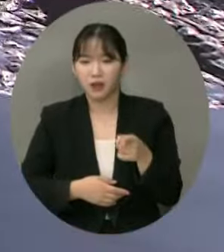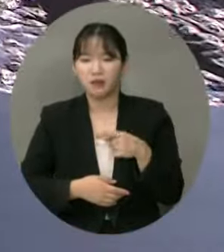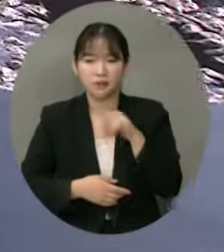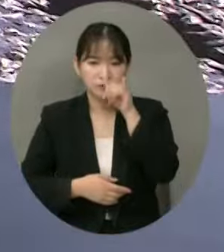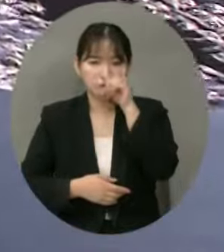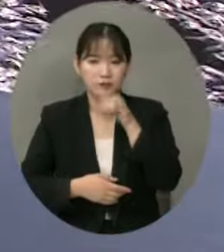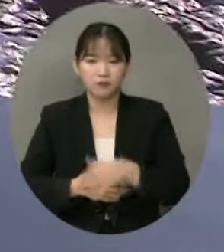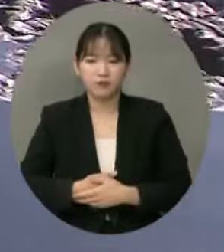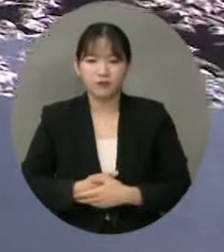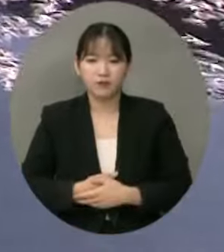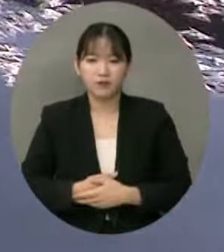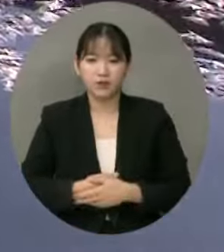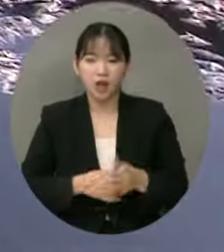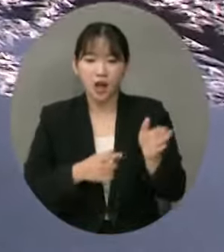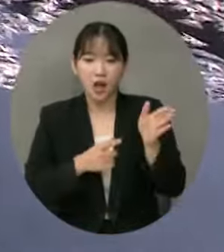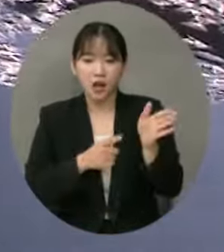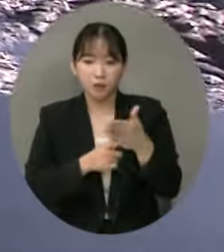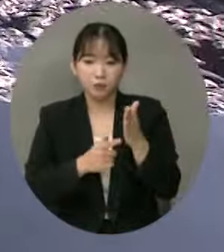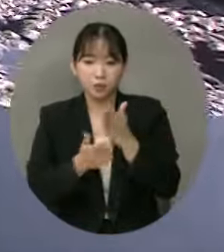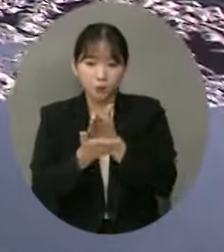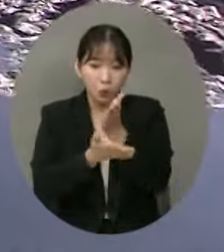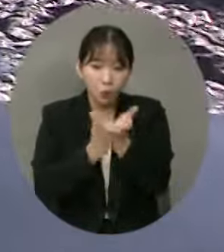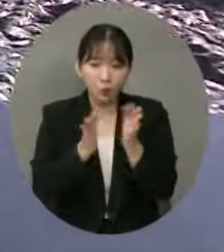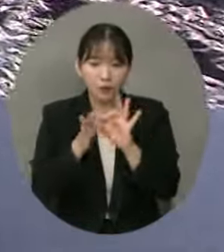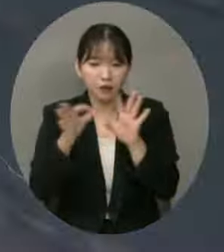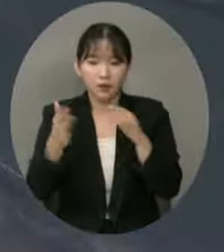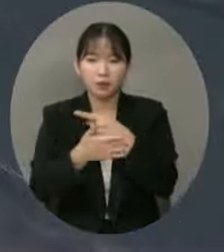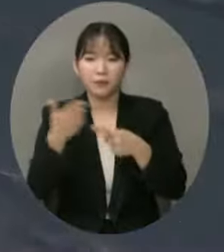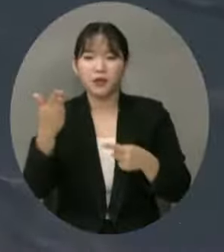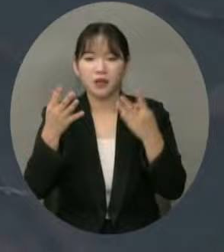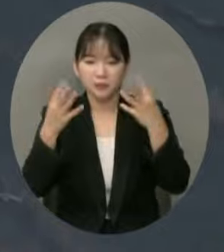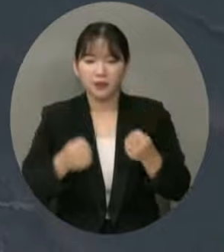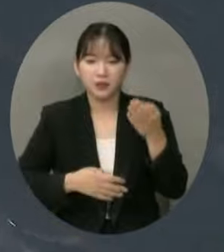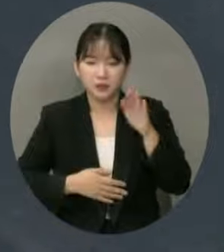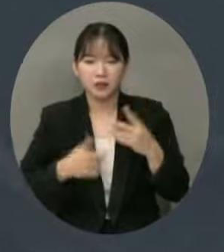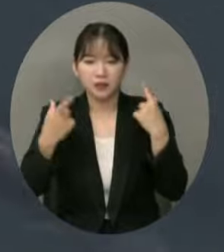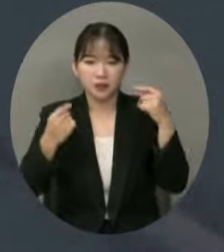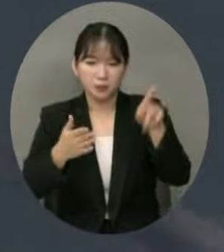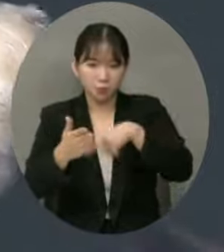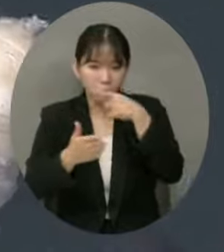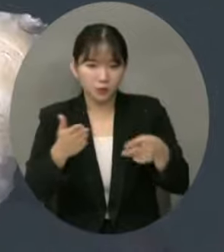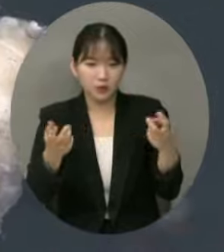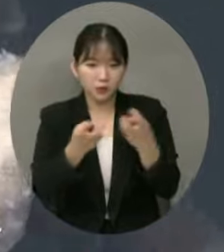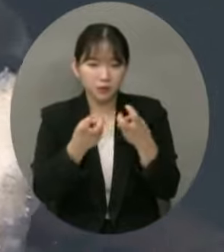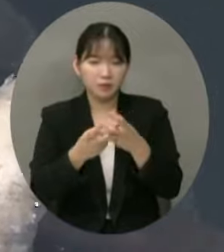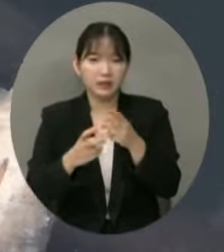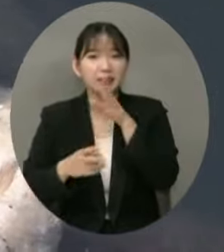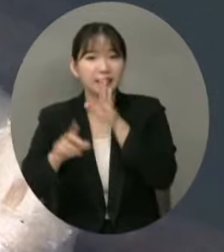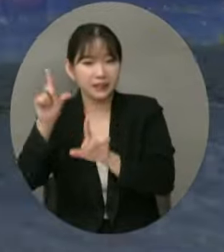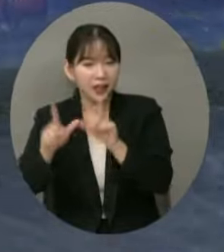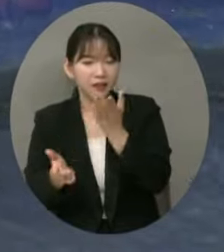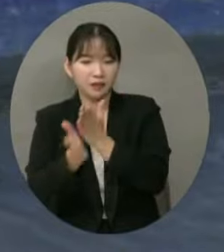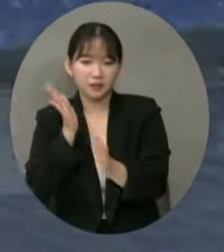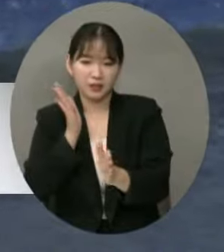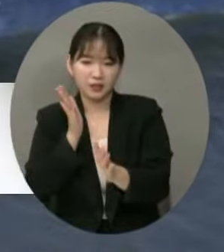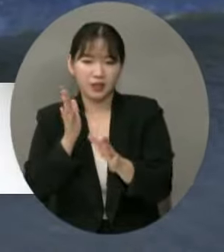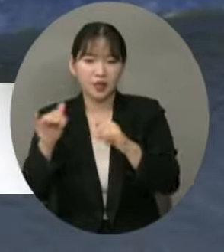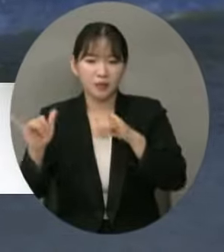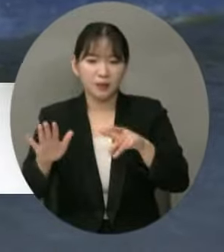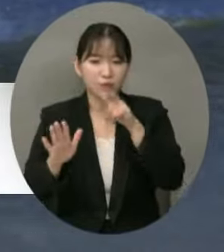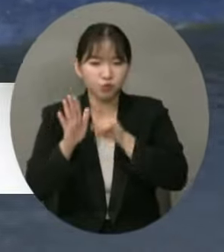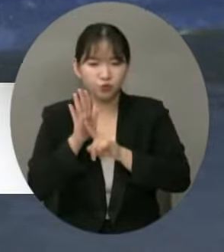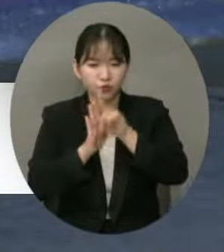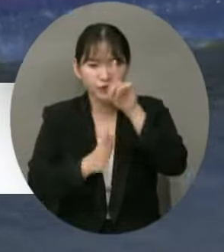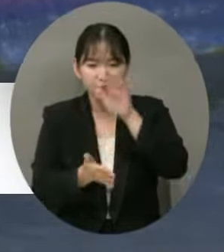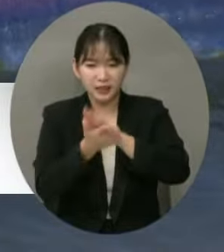측면 어종을 불문하고 피해가 번지고 있지만 여전히 보상 대책은 현실과 맞지 않습니다 고수온 피해는